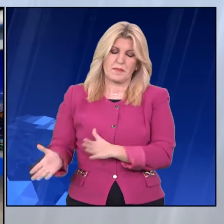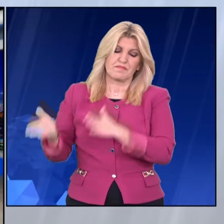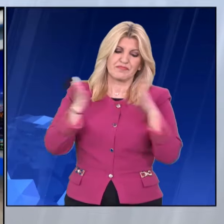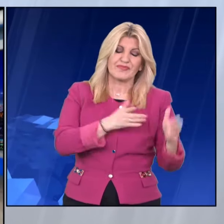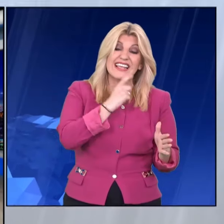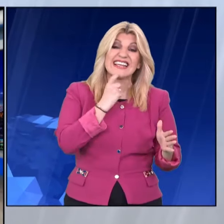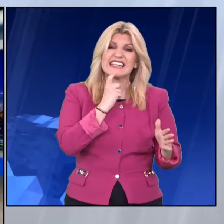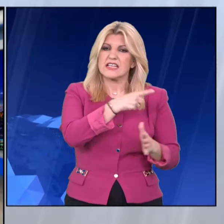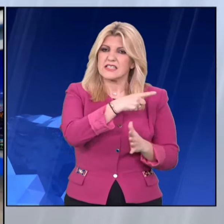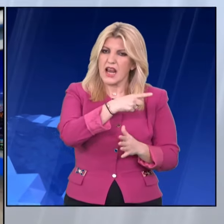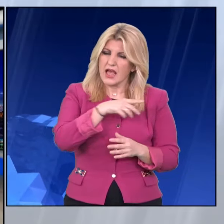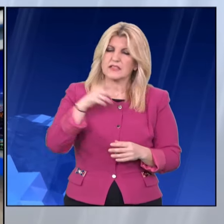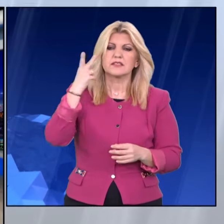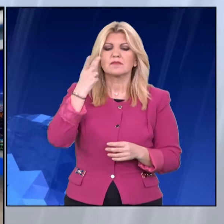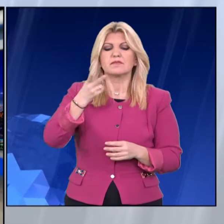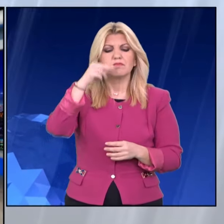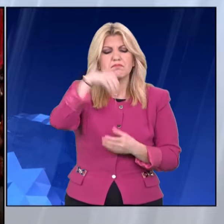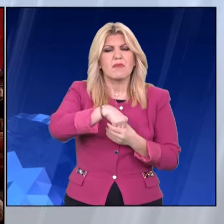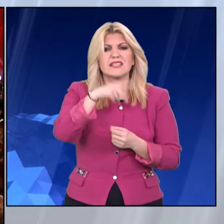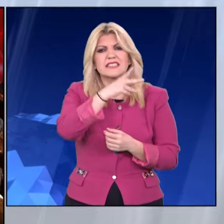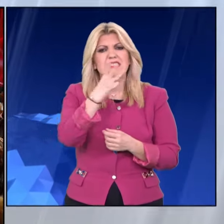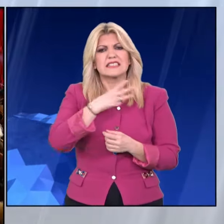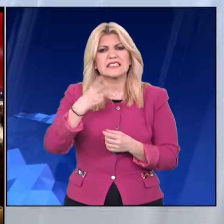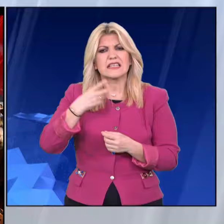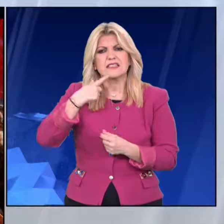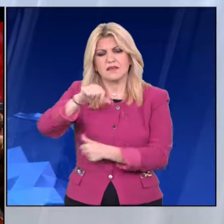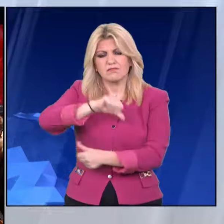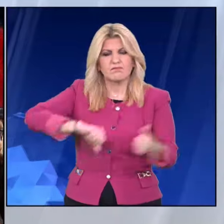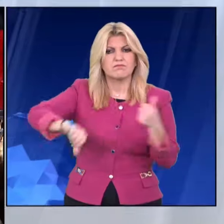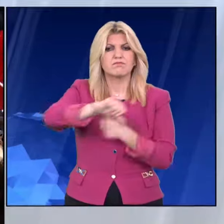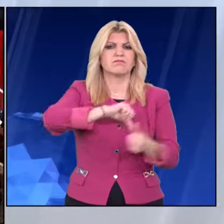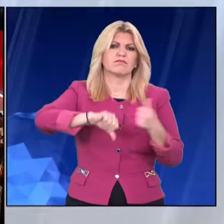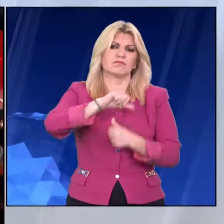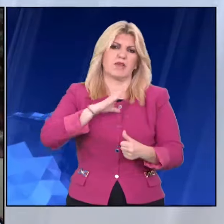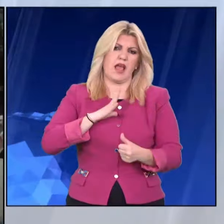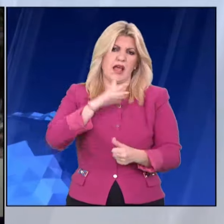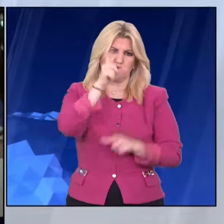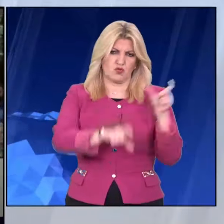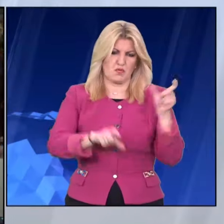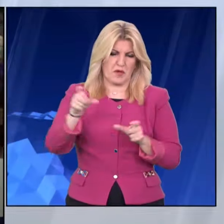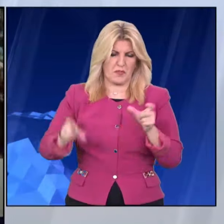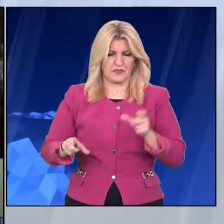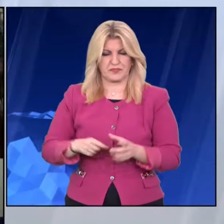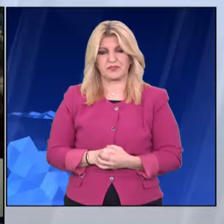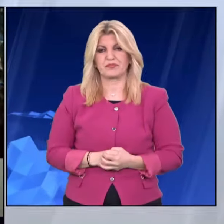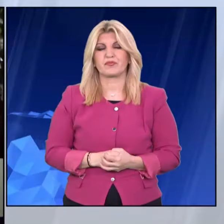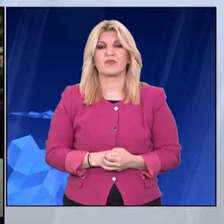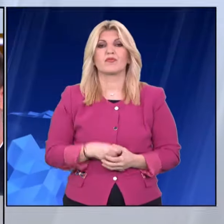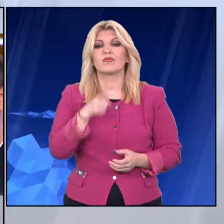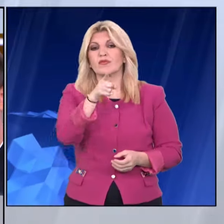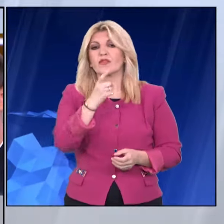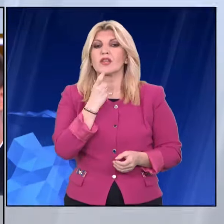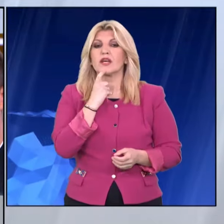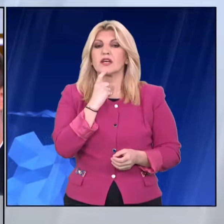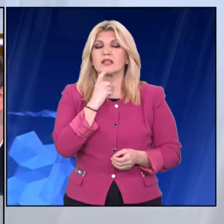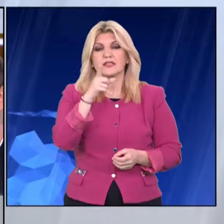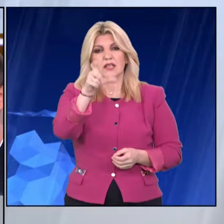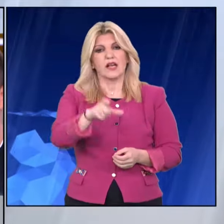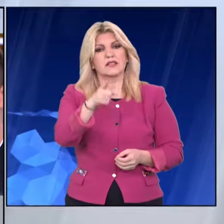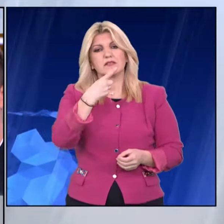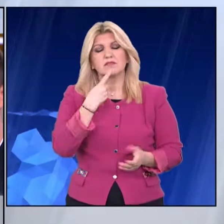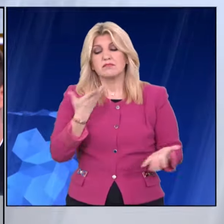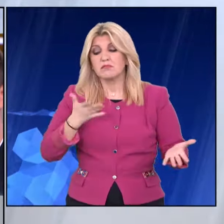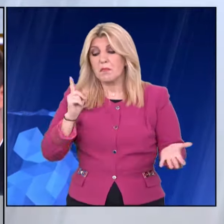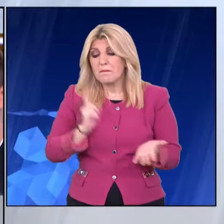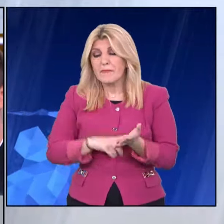αλλαγές προσώπων αλλά και ρόλων. Τον εκλογικό του στόχο εν ώψη των ευρωεκλογών έθεσε ο Στέφανος Κασελάκης. Πρέπει να ακούσουμε την κοινωνία.